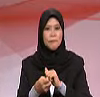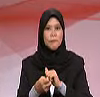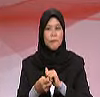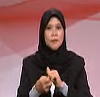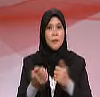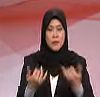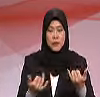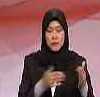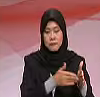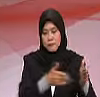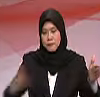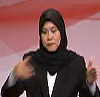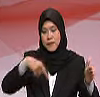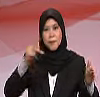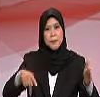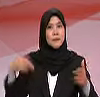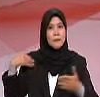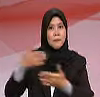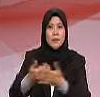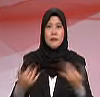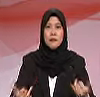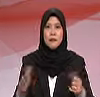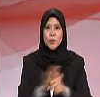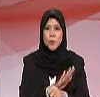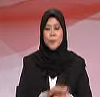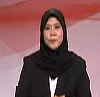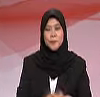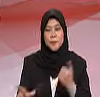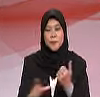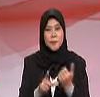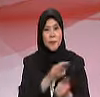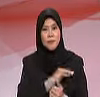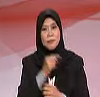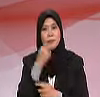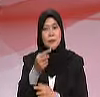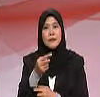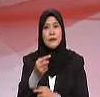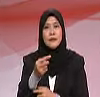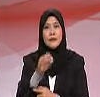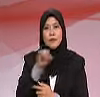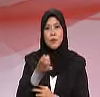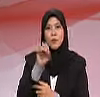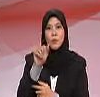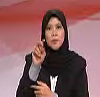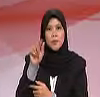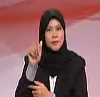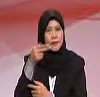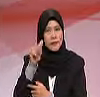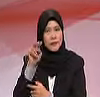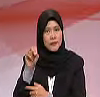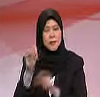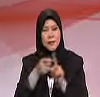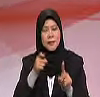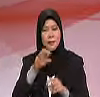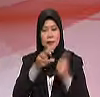PKP hingga sekarang semua mencukupi. Turut serta Timbalan Menteri Dalam Negeri yang juga Ahli Parlimen Ranau, Jonathan Yassin, Ketua Cawangan